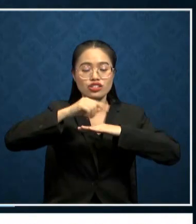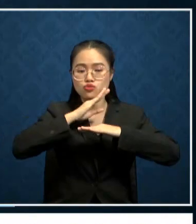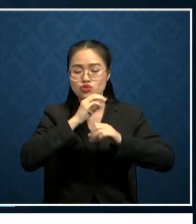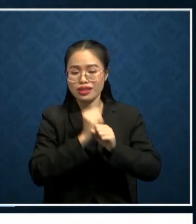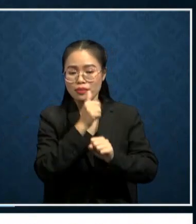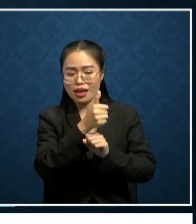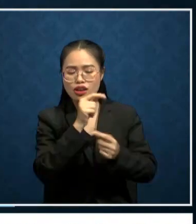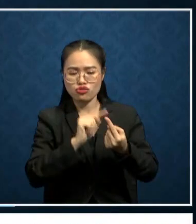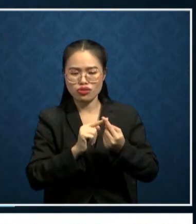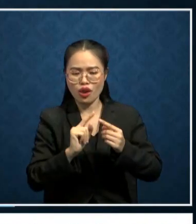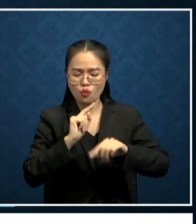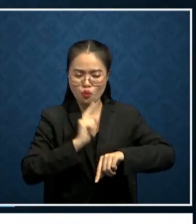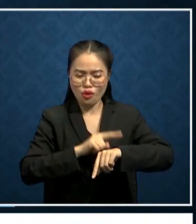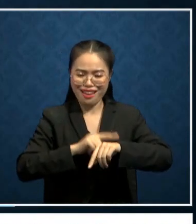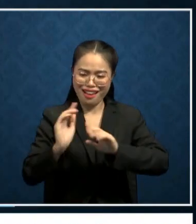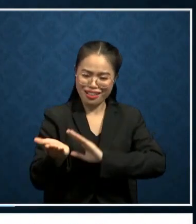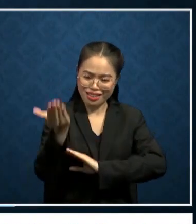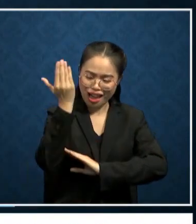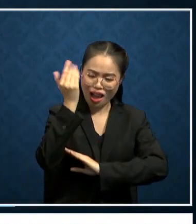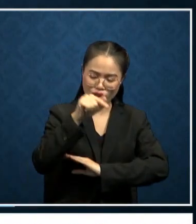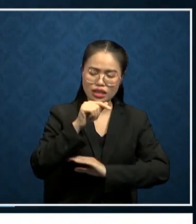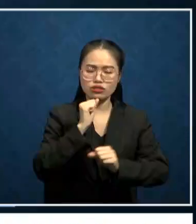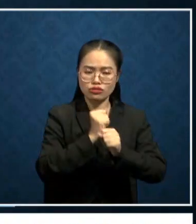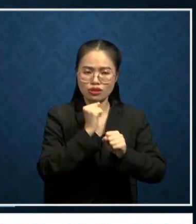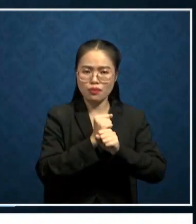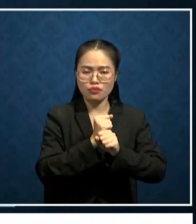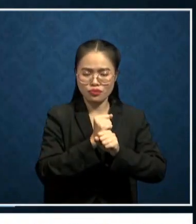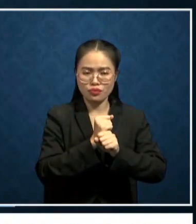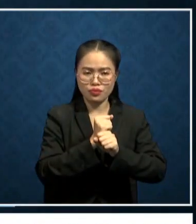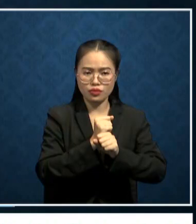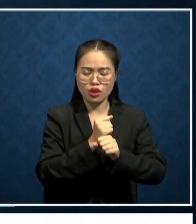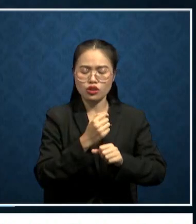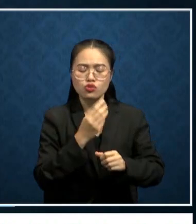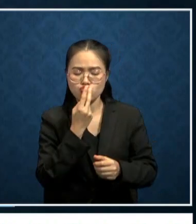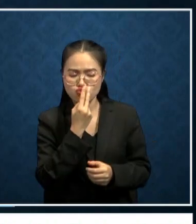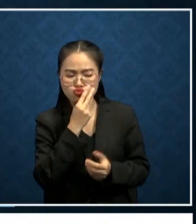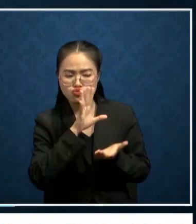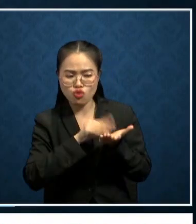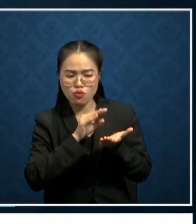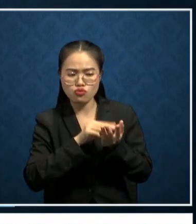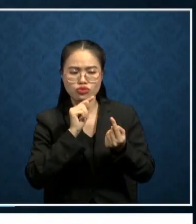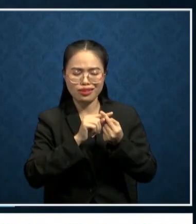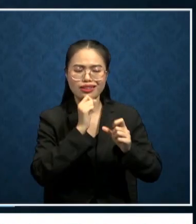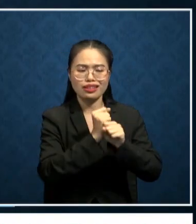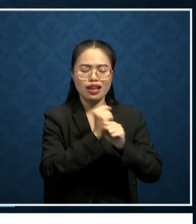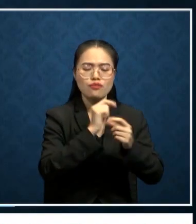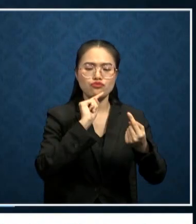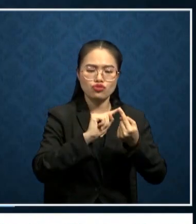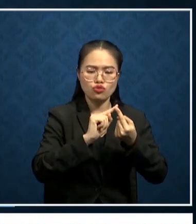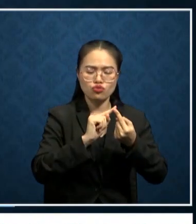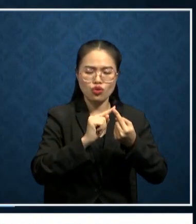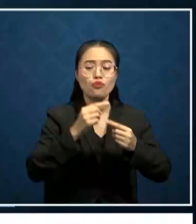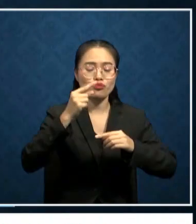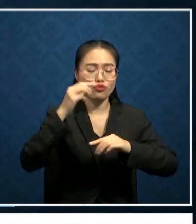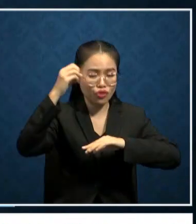เฉพาะในช่วงเวลากลางวันก็น่าจะไฮบิดกับส่วนอื่นนะครับซึ่งตอนนี้เท่าที่ติดตามข้อมูลนั้นนะก็ได้ไฮบิดกับทางพลังนามน้ำไป